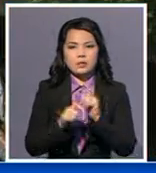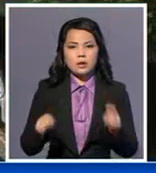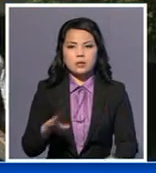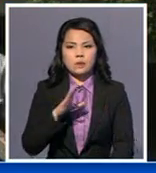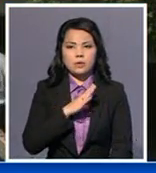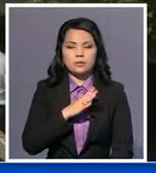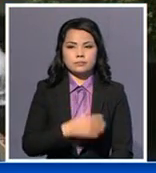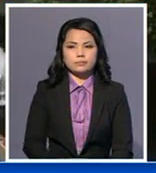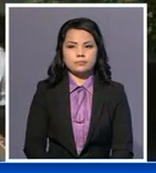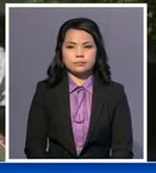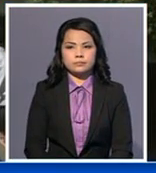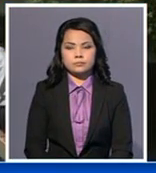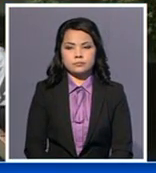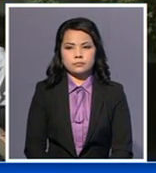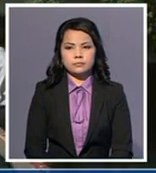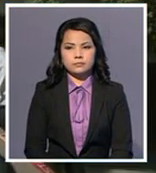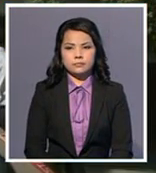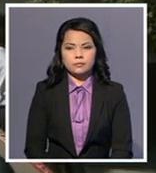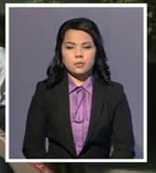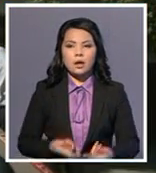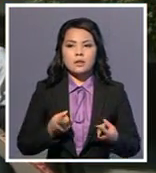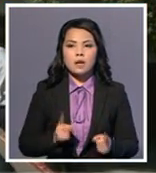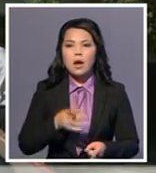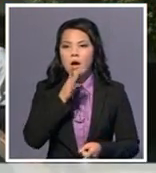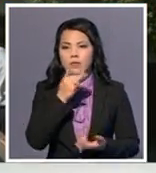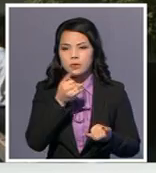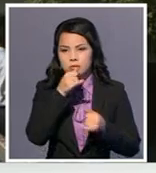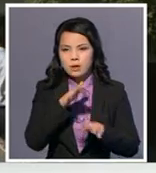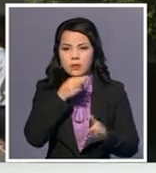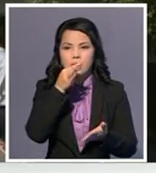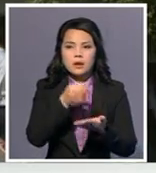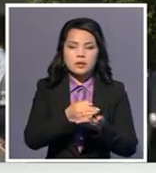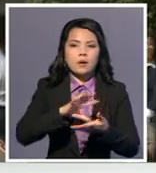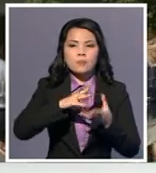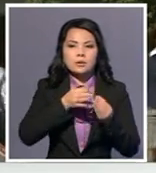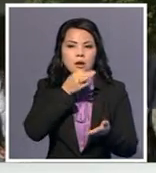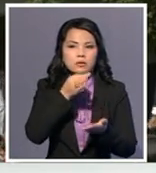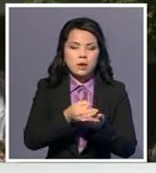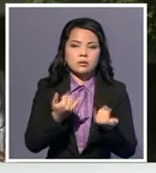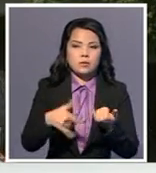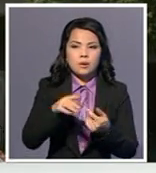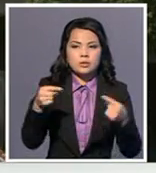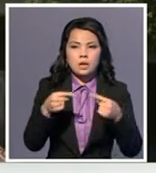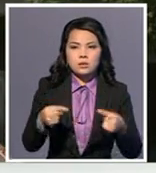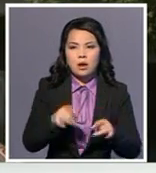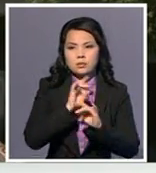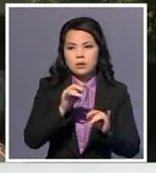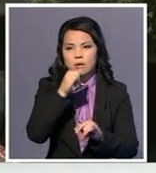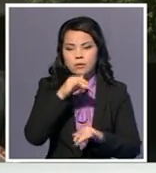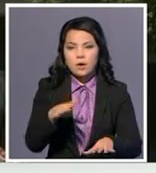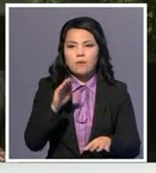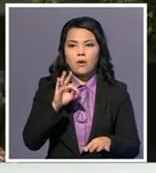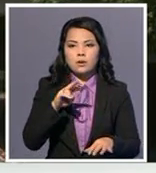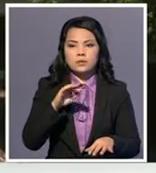В настоящее время мы не можем точно утверждать. Сараптама қорытындысы әлі дайын емес, сондықтан нақты айту қиын. Әзірге Volkswagen Touareg